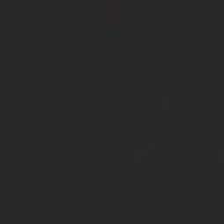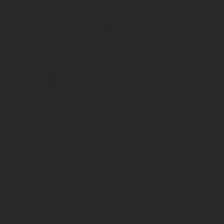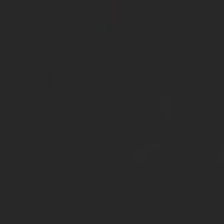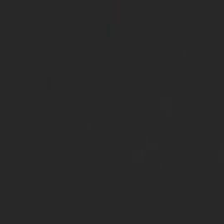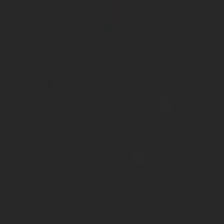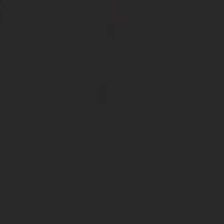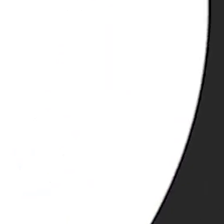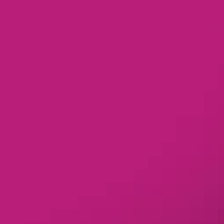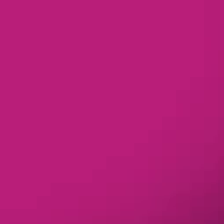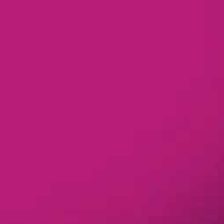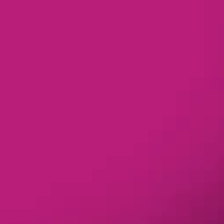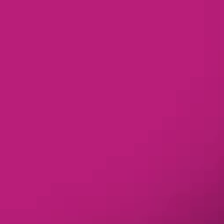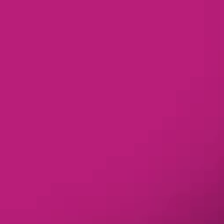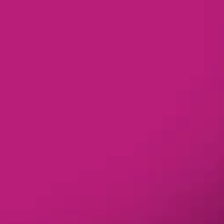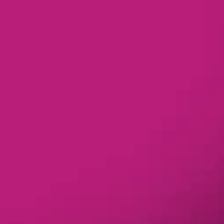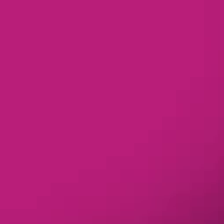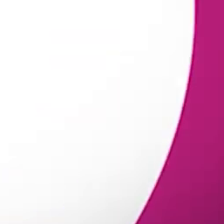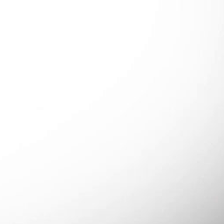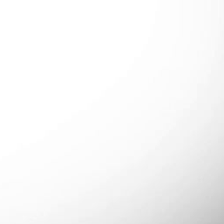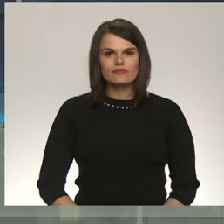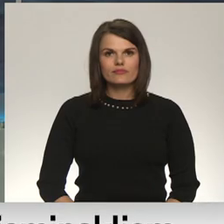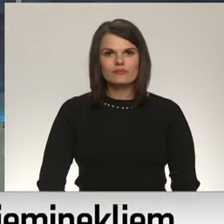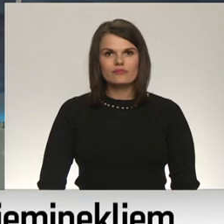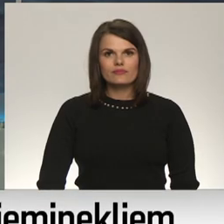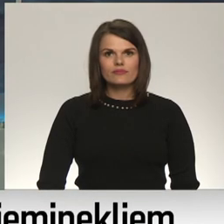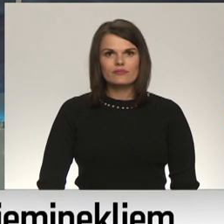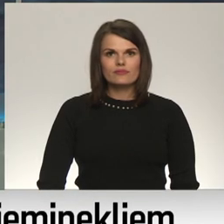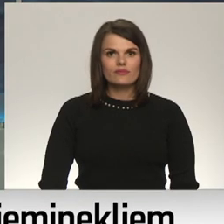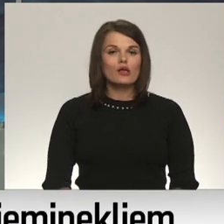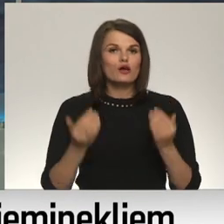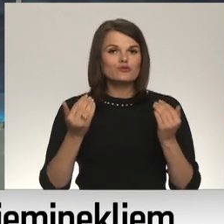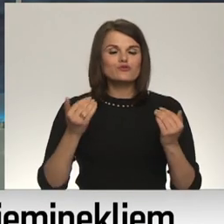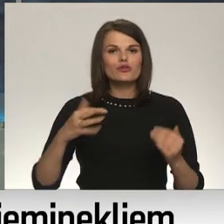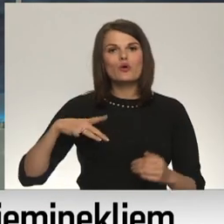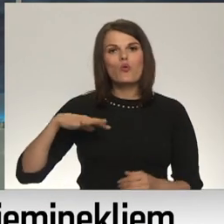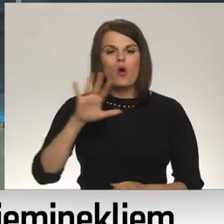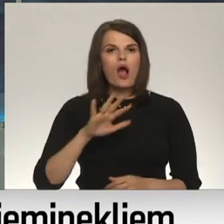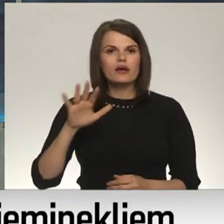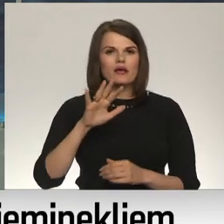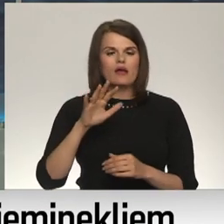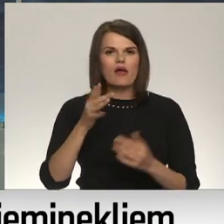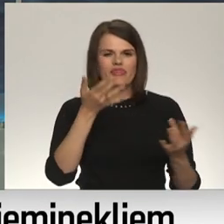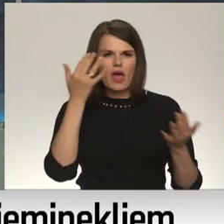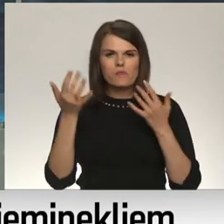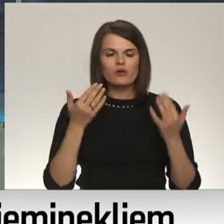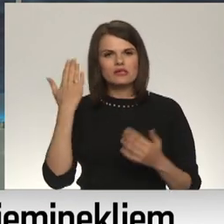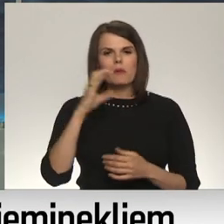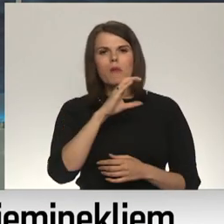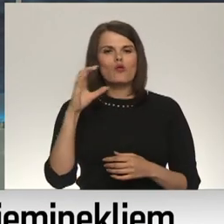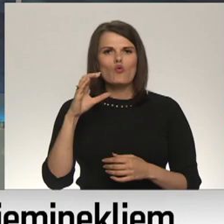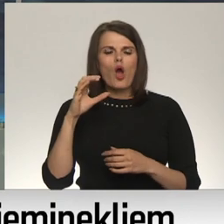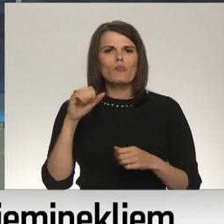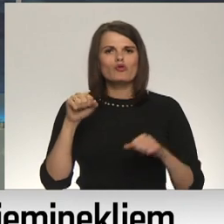Re, viss ēters ir te! Šodien Ogres pusē demontēts viens no padomju okupācijas